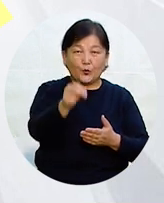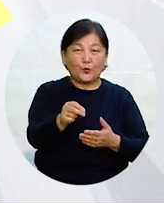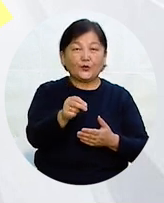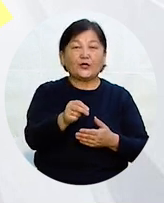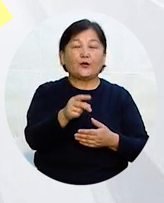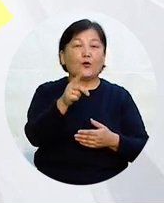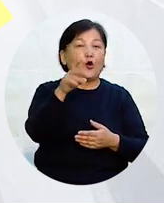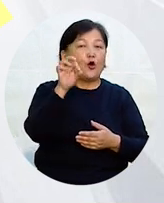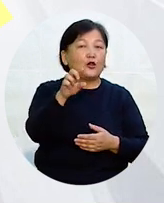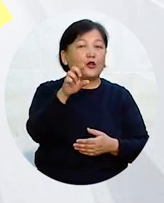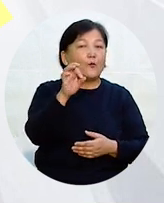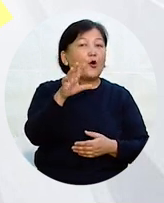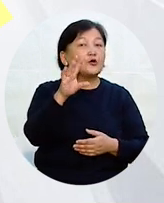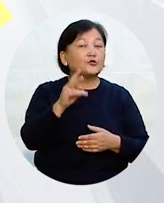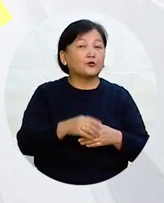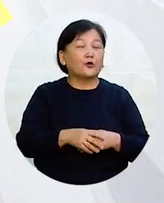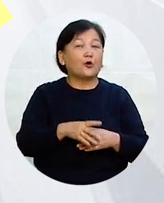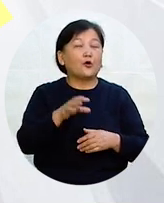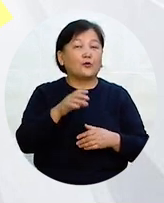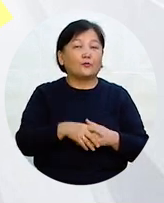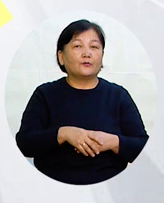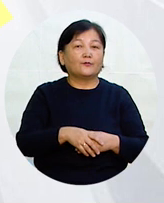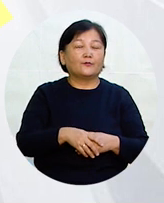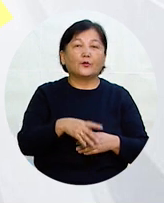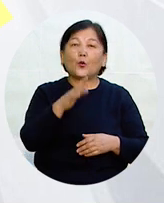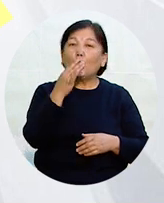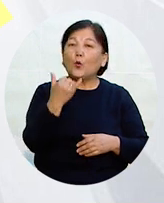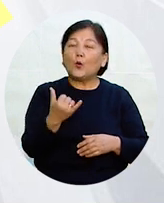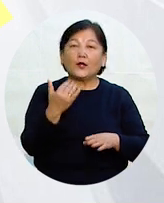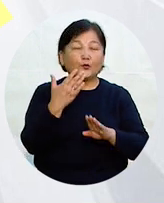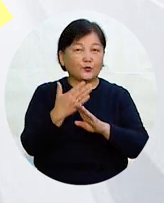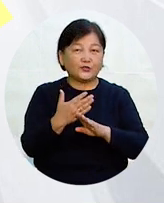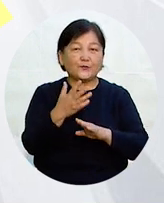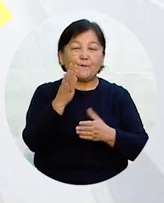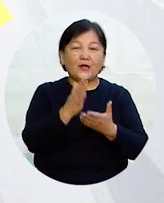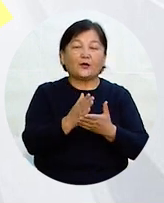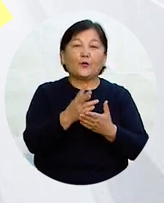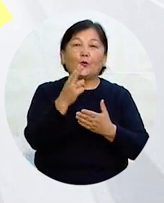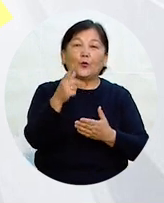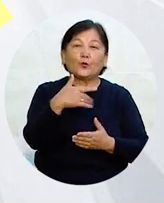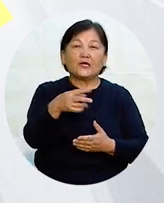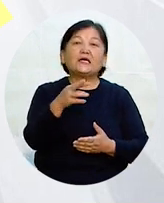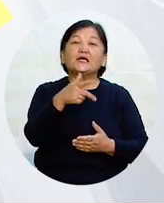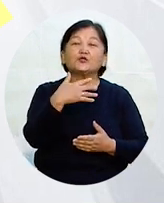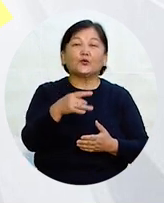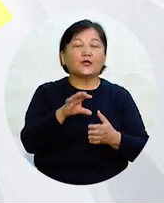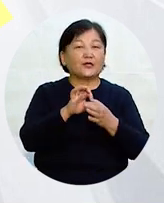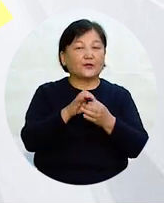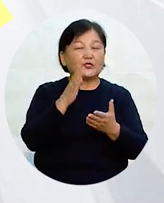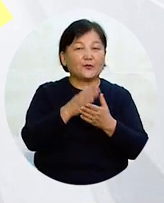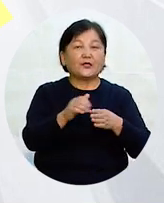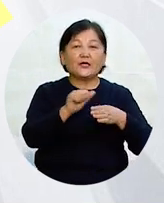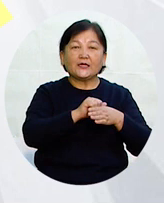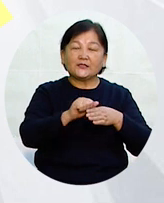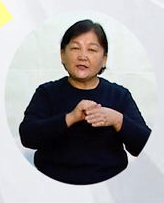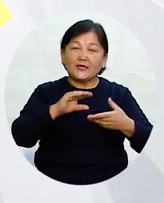холбсон гэдэг үгийн хувьд уугаар төгсөн, уугаар төгсөн үг юм а гэдгийг ялахын тулд үгийн язгуураа тэмдэглээд яваарай. За дасгалаа хийгээрэй